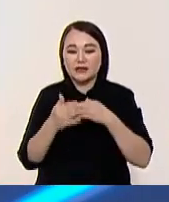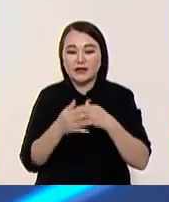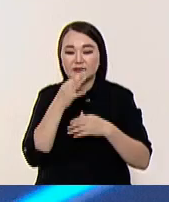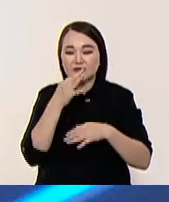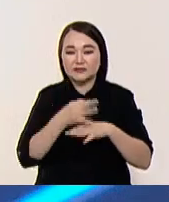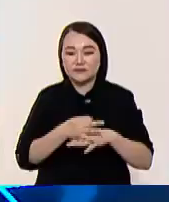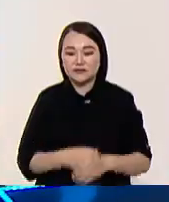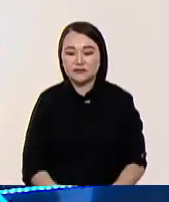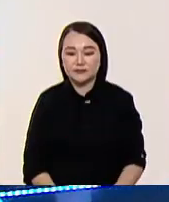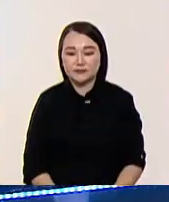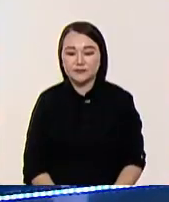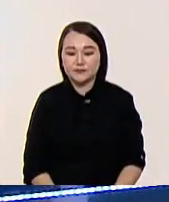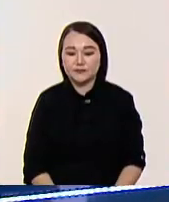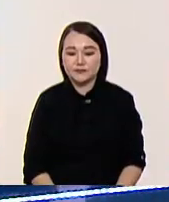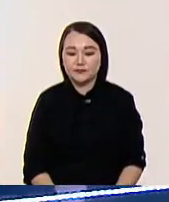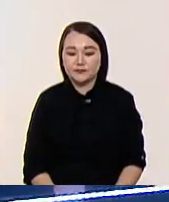ответственность.